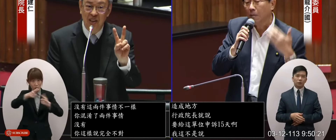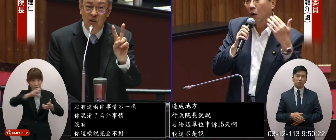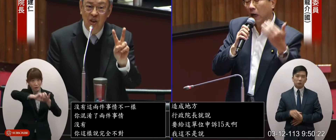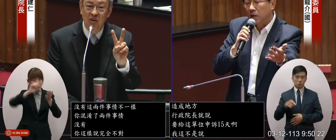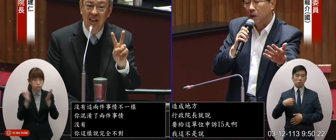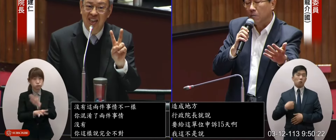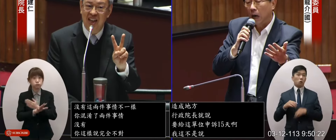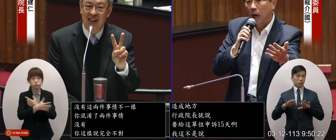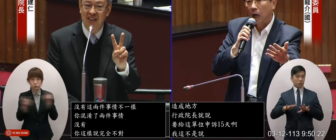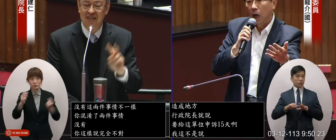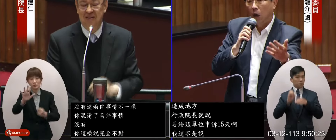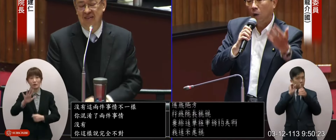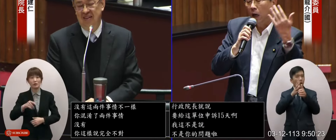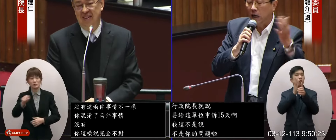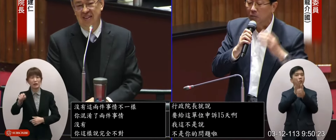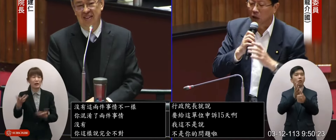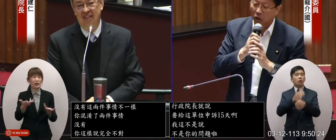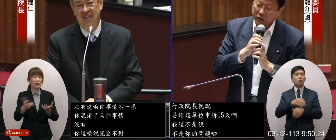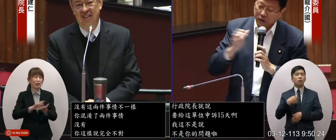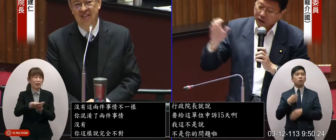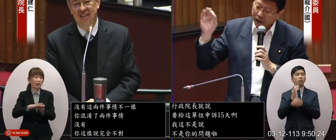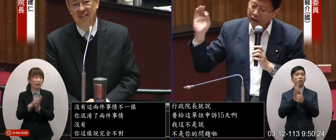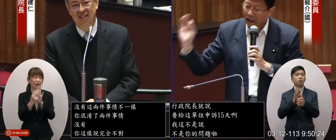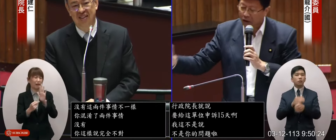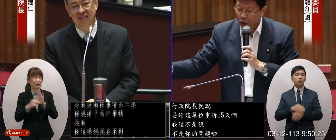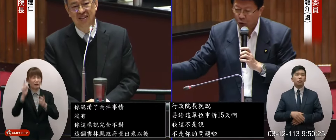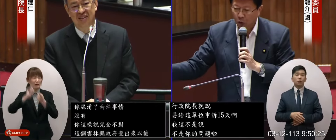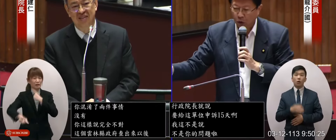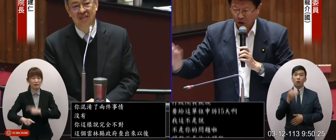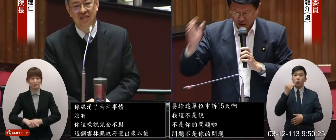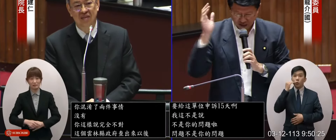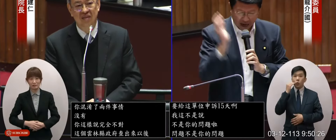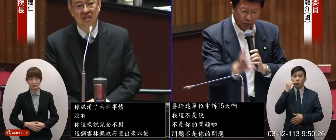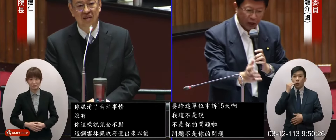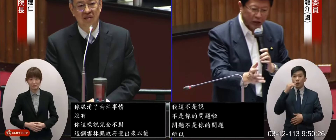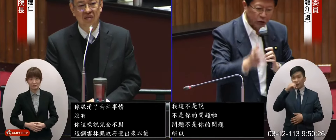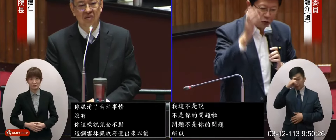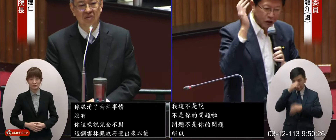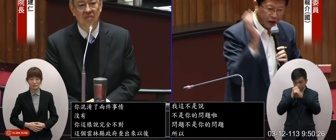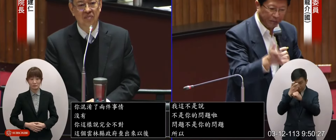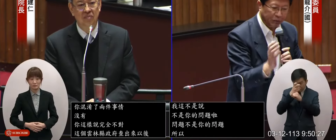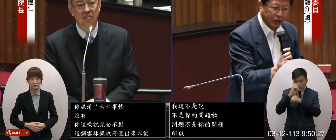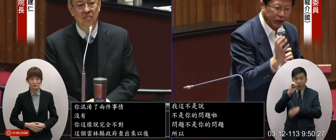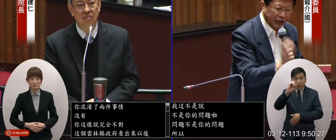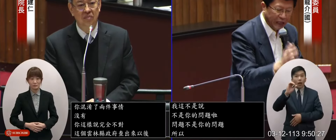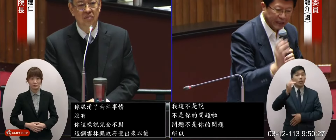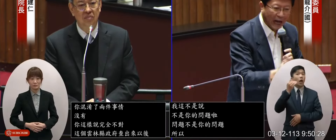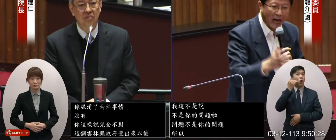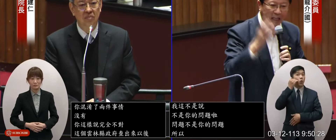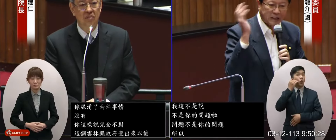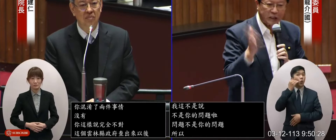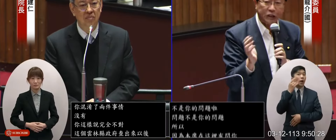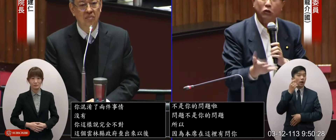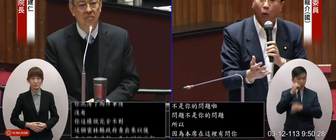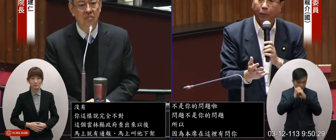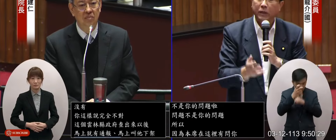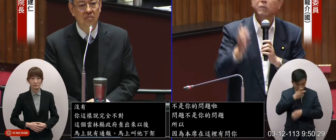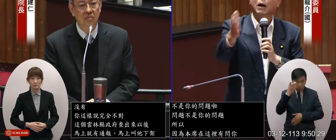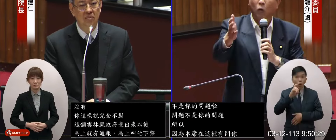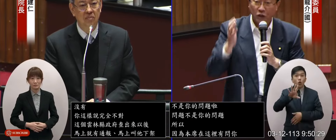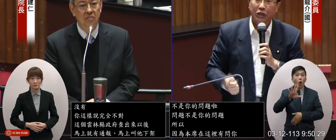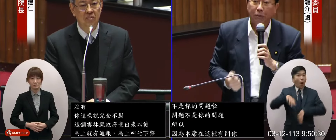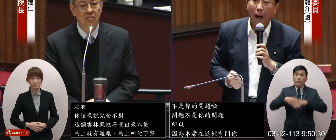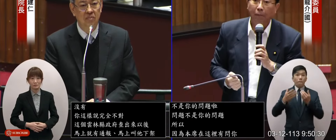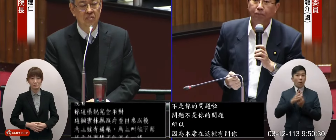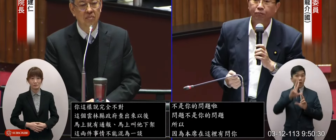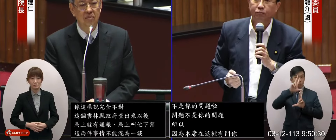代志不能混为一谈。 我甲你问讲，林检处验到的时阵，是唔是应该爱即时公布？